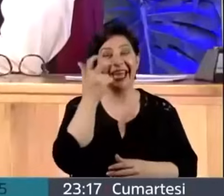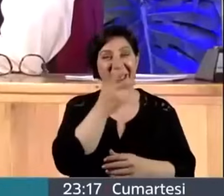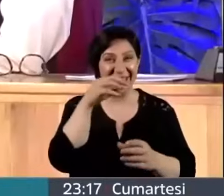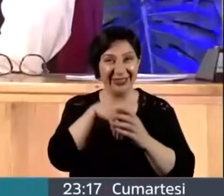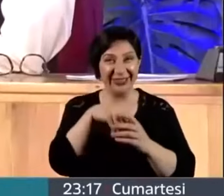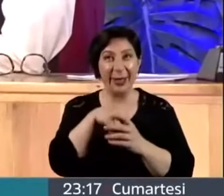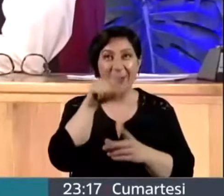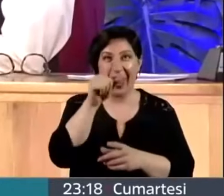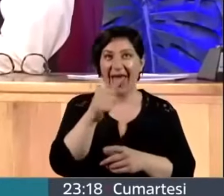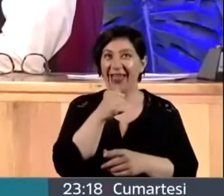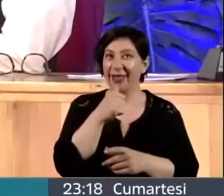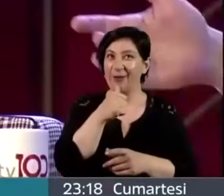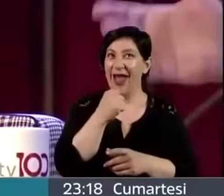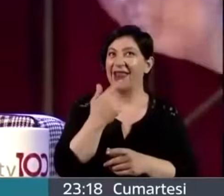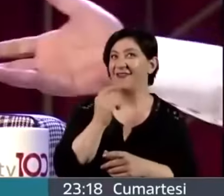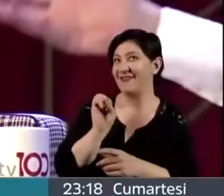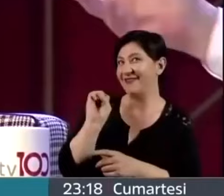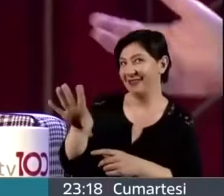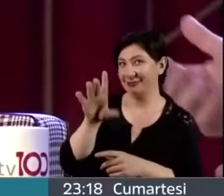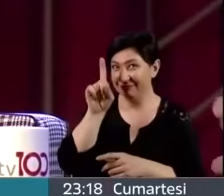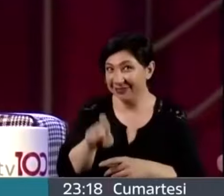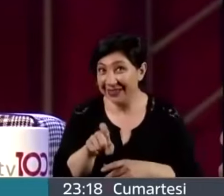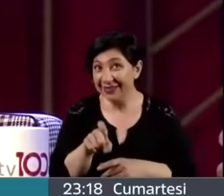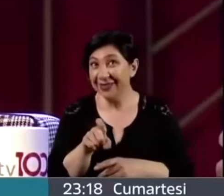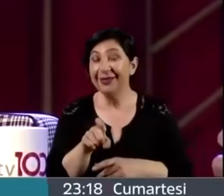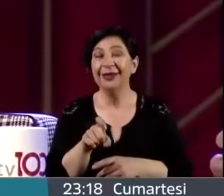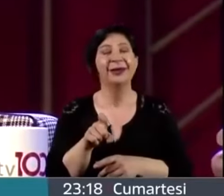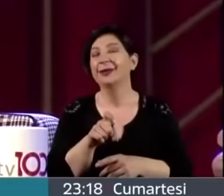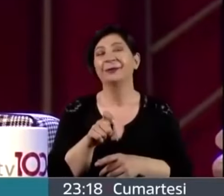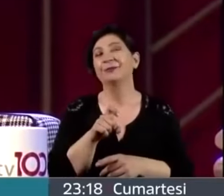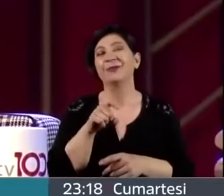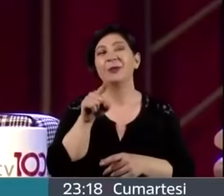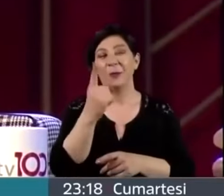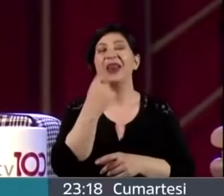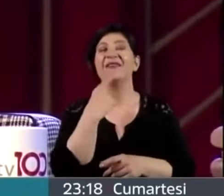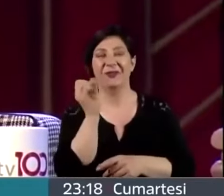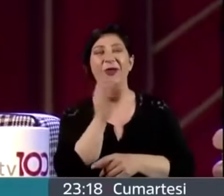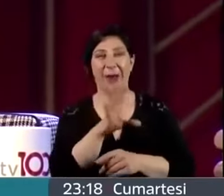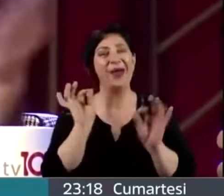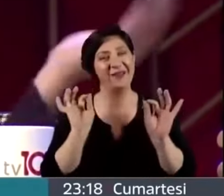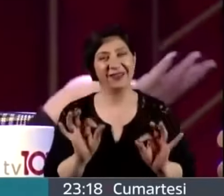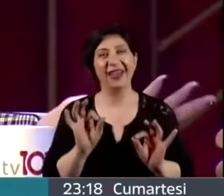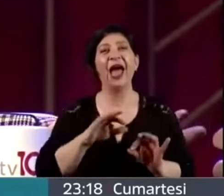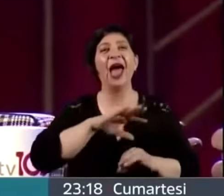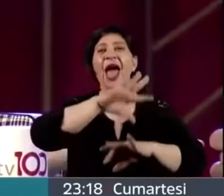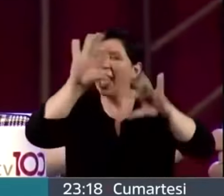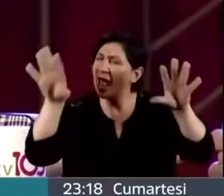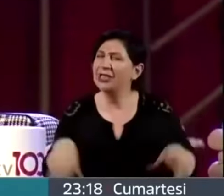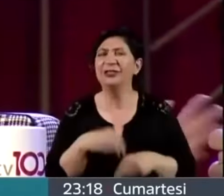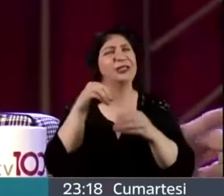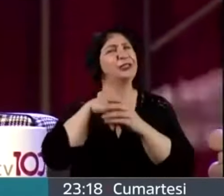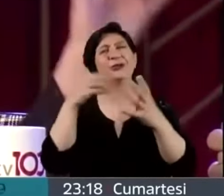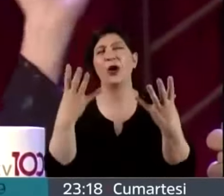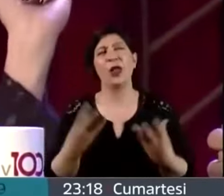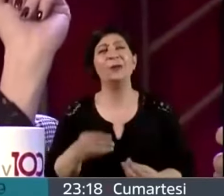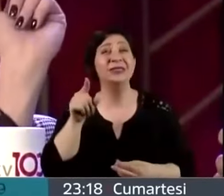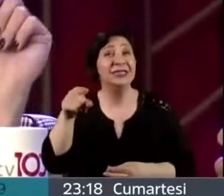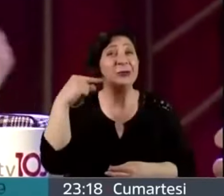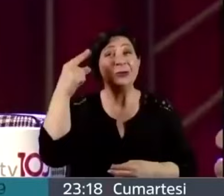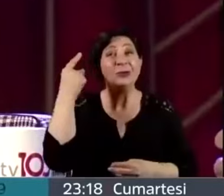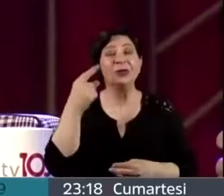yine böyle bir adama şey mi var? Yani laf mı koyuyorsunuz aslında, bir adama? Aslında bu da gönderme. Gönderme. Herkese her şey için olabilir. Olabilir. Siz de